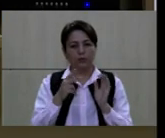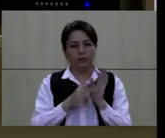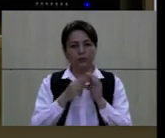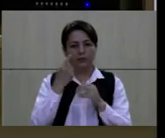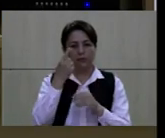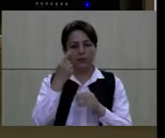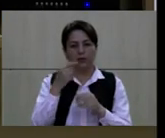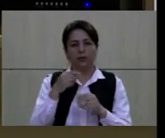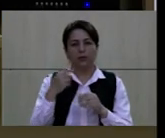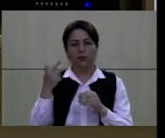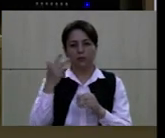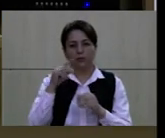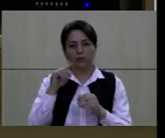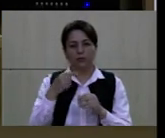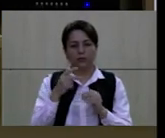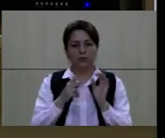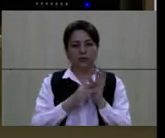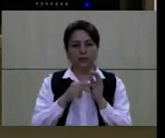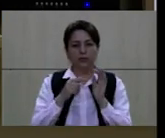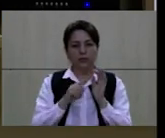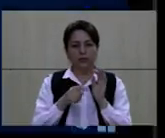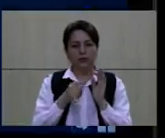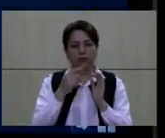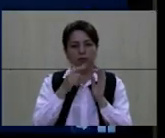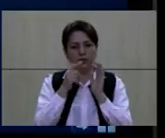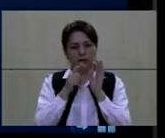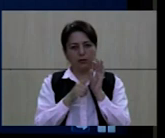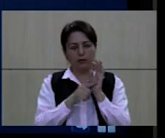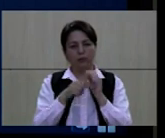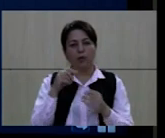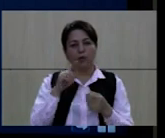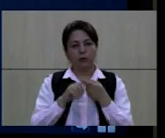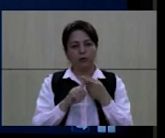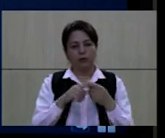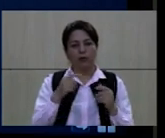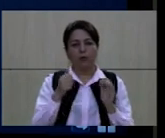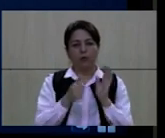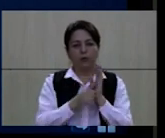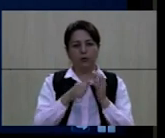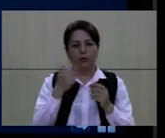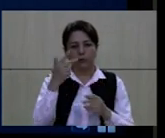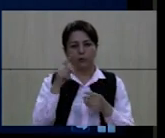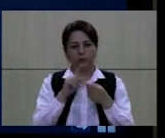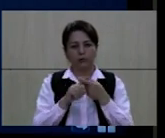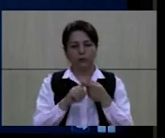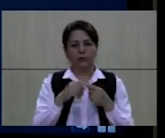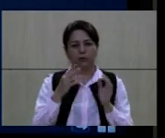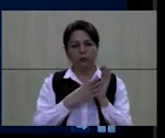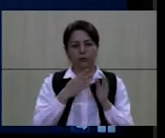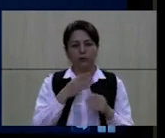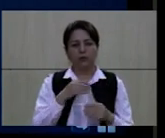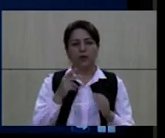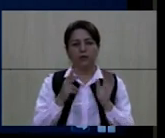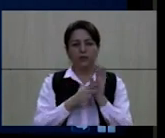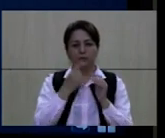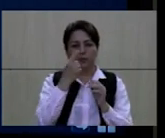ga 3.8 dan 7 ni qo'shib olamiz. Buning uchun 6 ga 3 ni qo'shamiz. 9, 8 dan 1